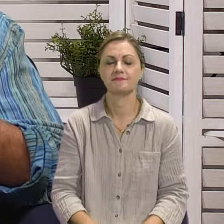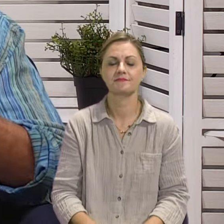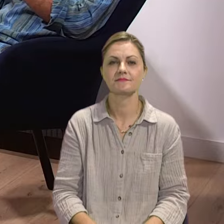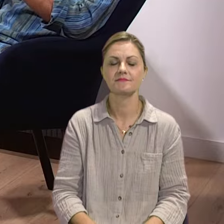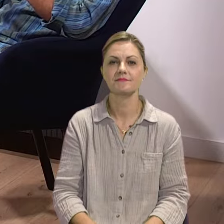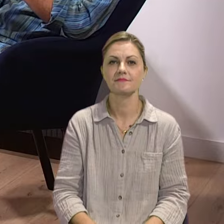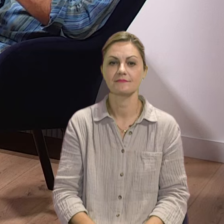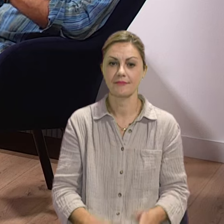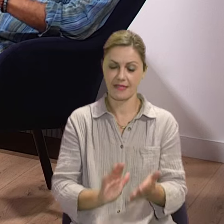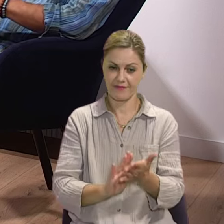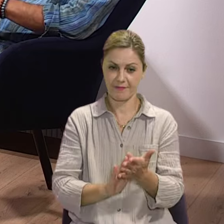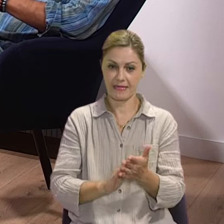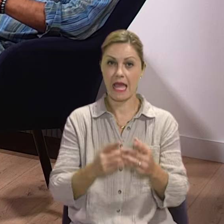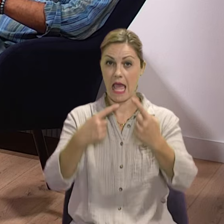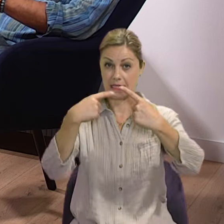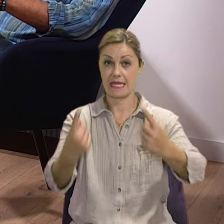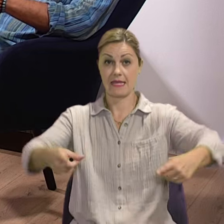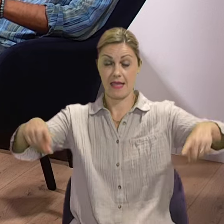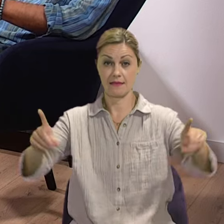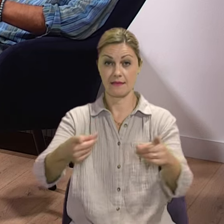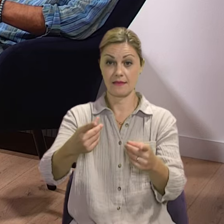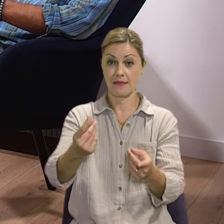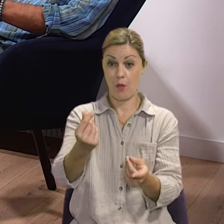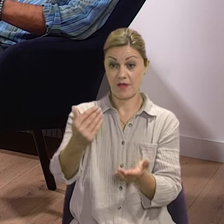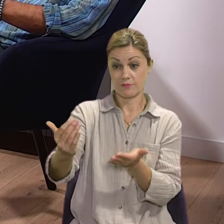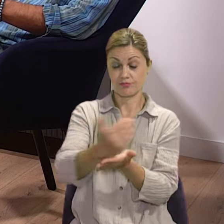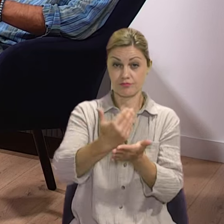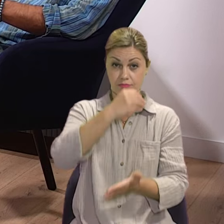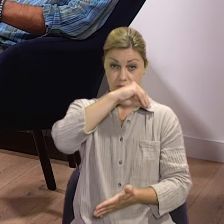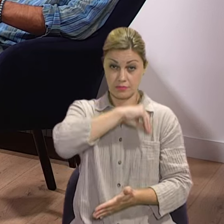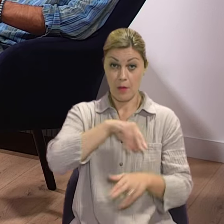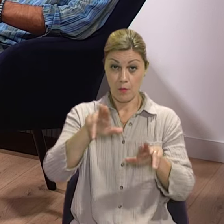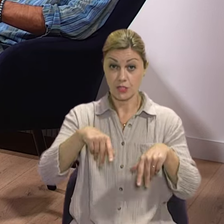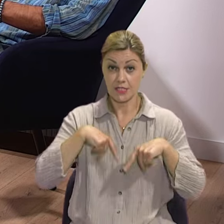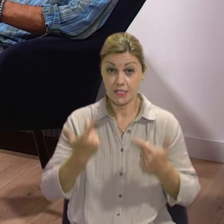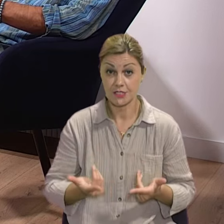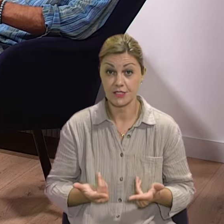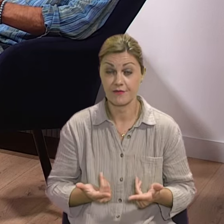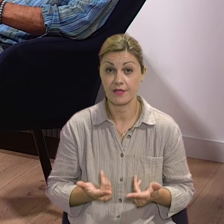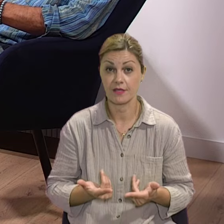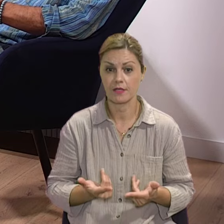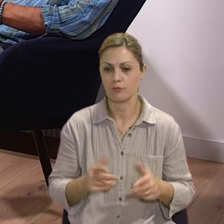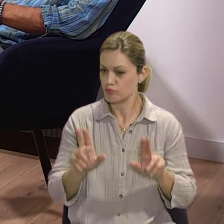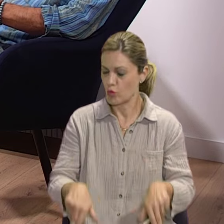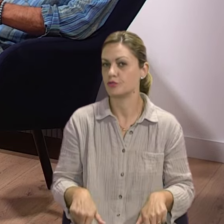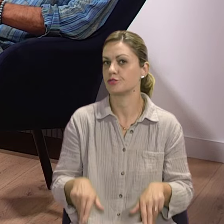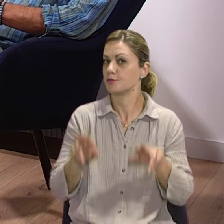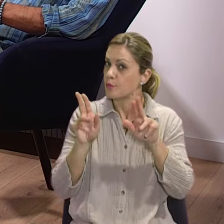Može li se od glazbe živjeti? Može. Može. Može. Dobro, ja živim, mislim,